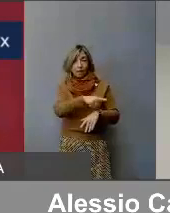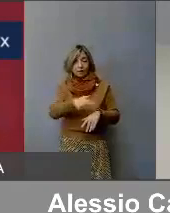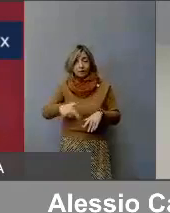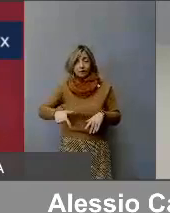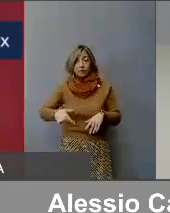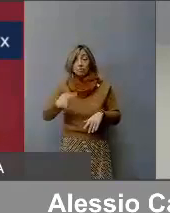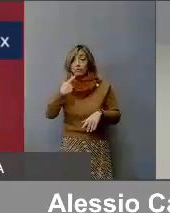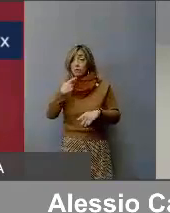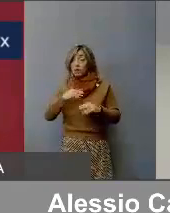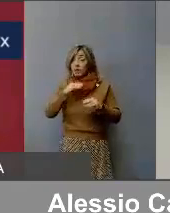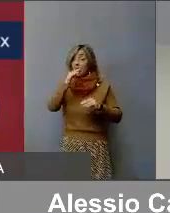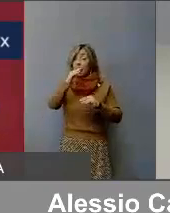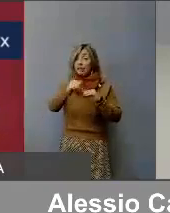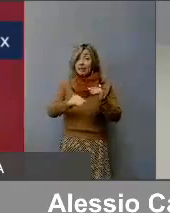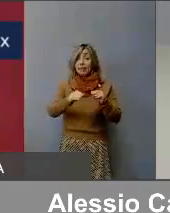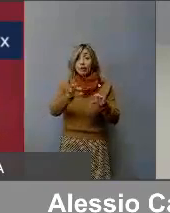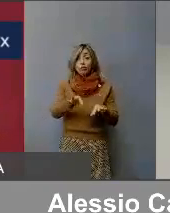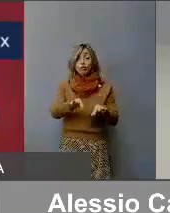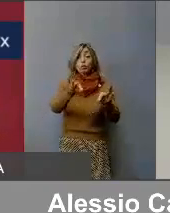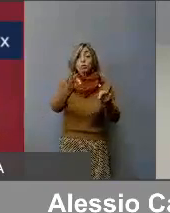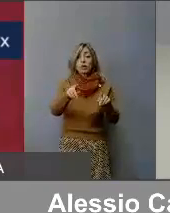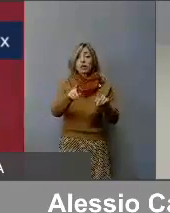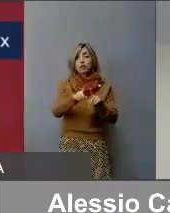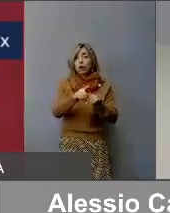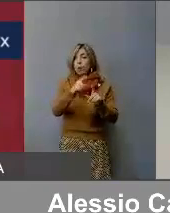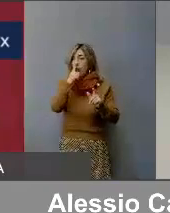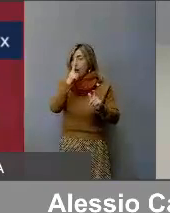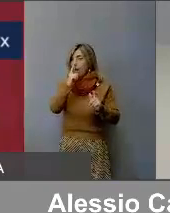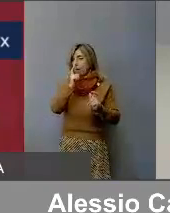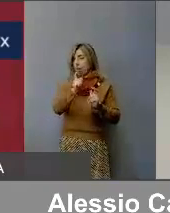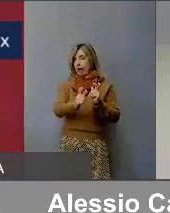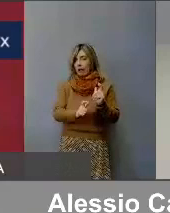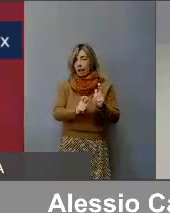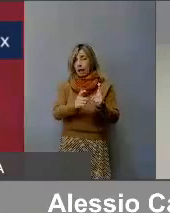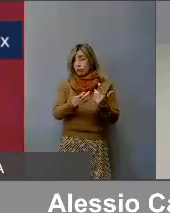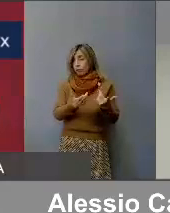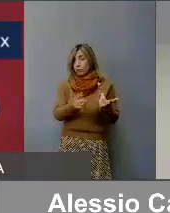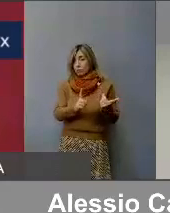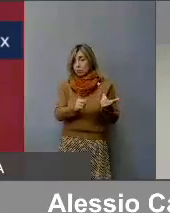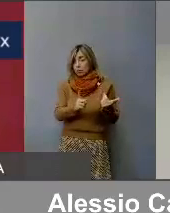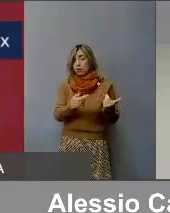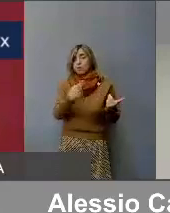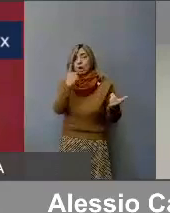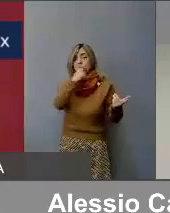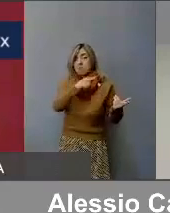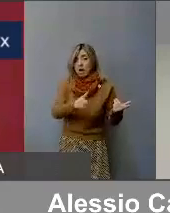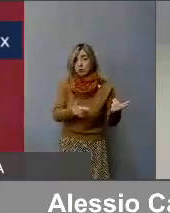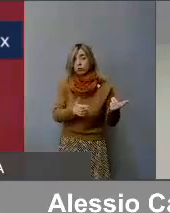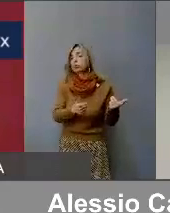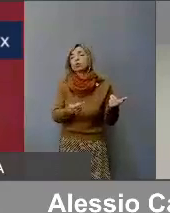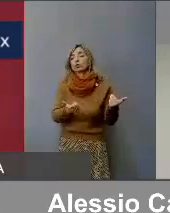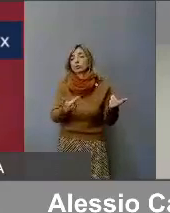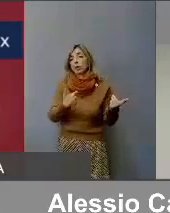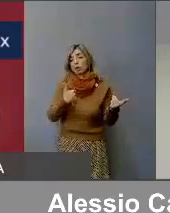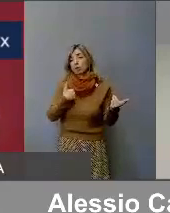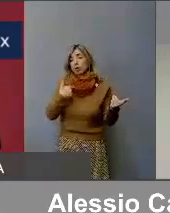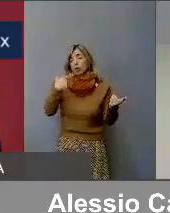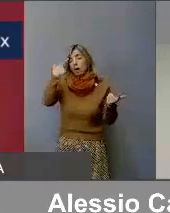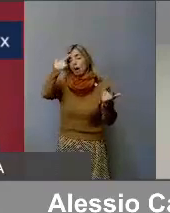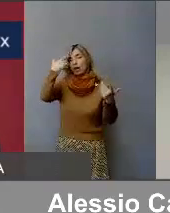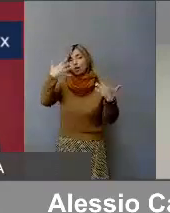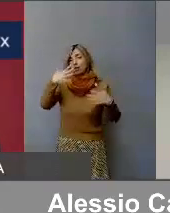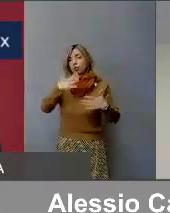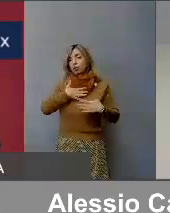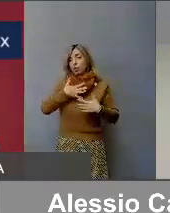peccato originario stacca di migliorare diciamo la qualità della delibera in oggetto quindi come sarà la riflessione che mi sento di comunicare oggi